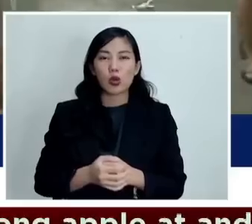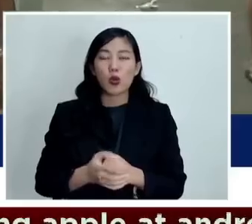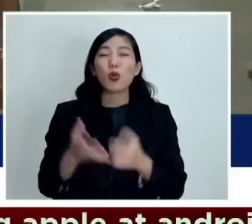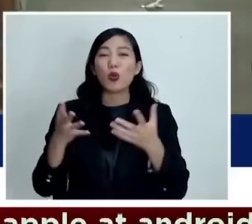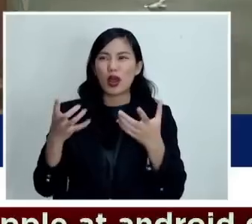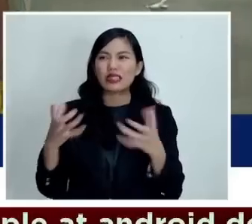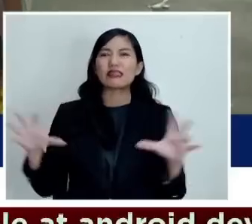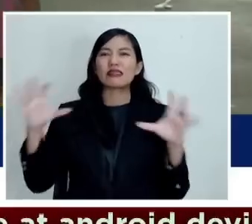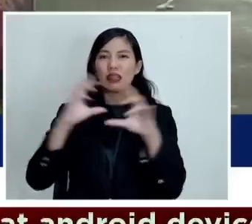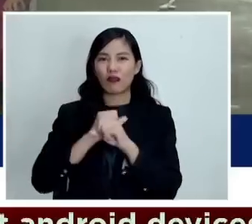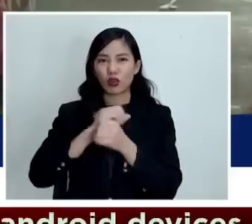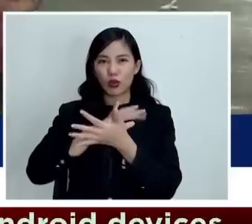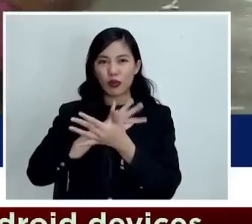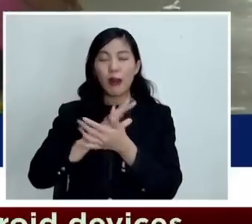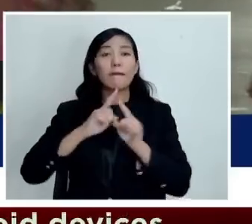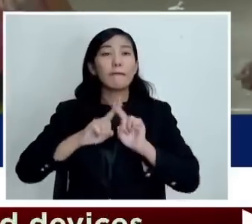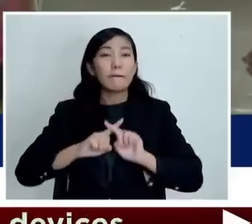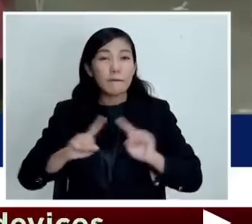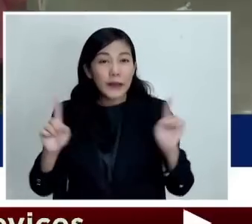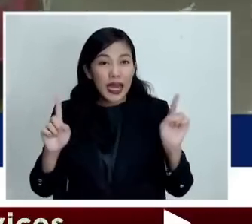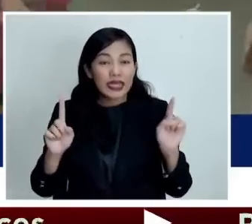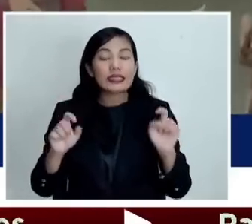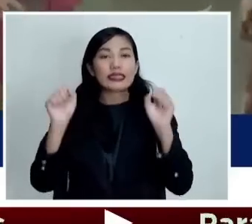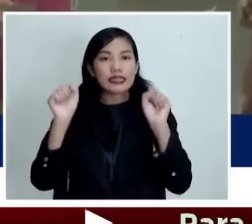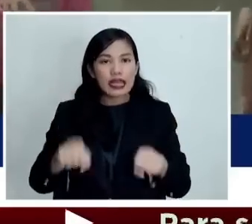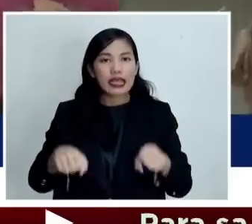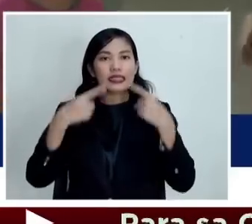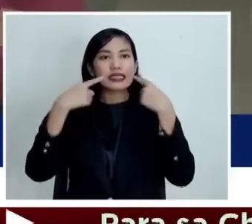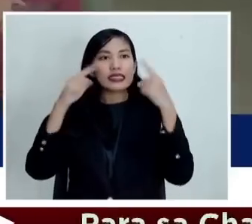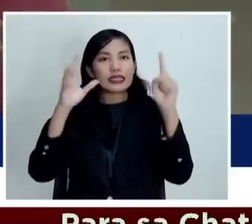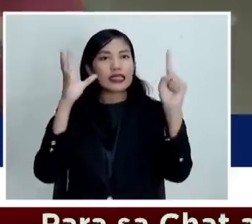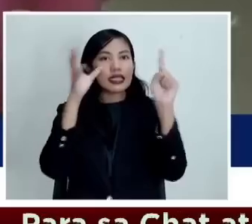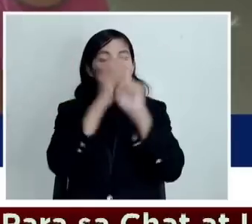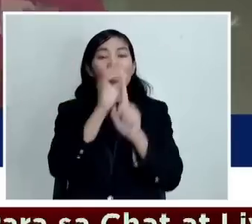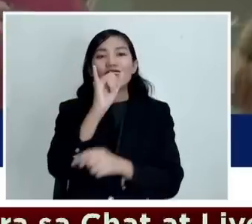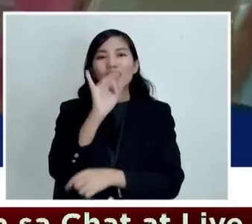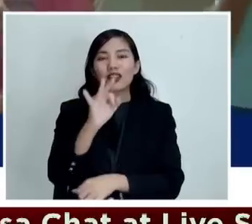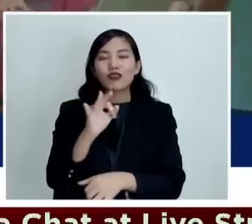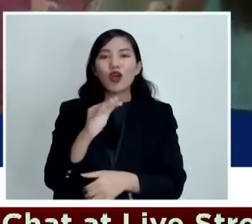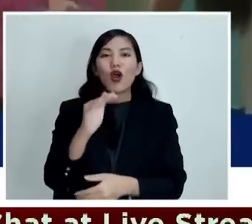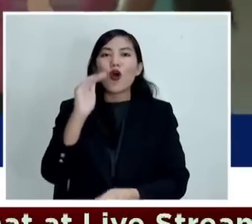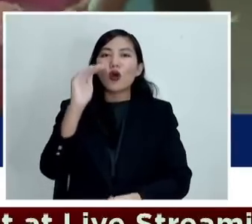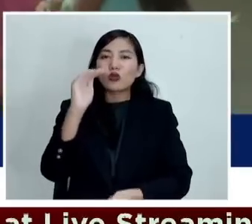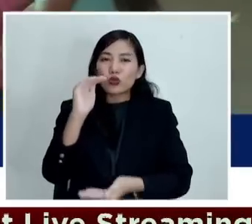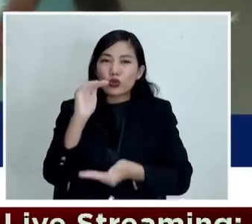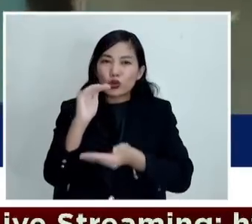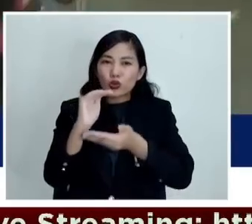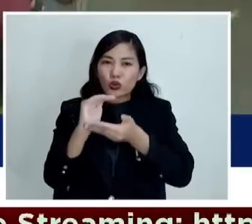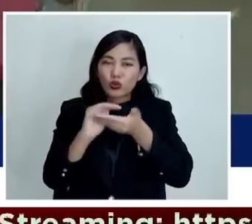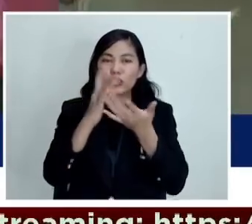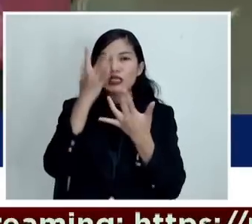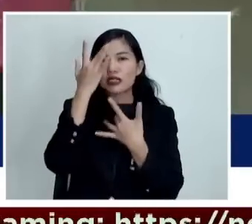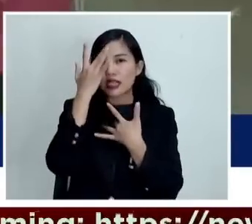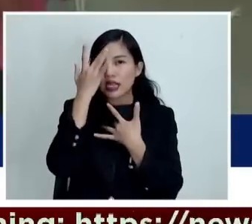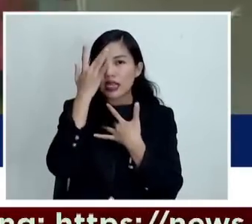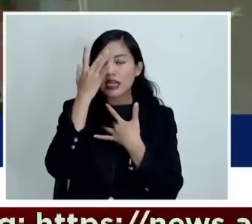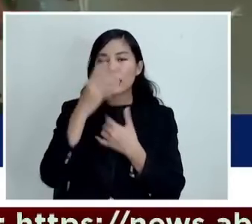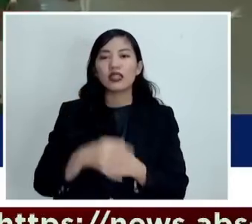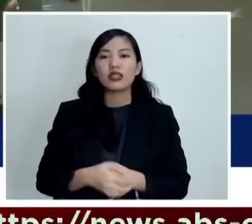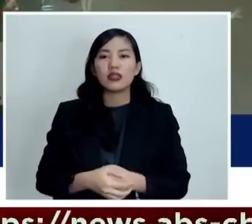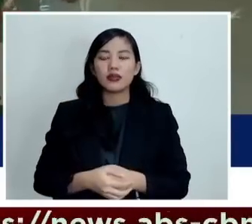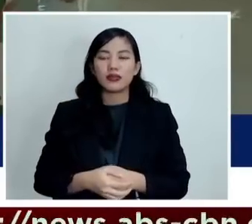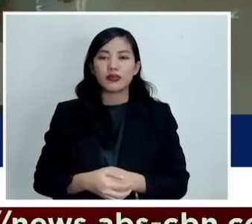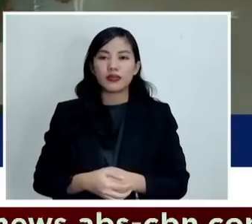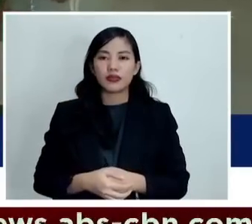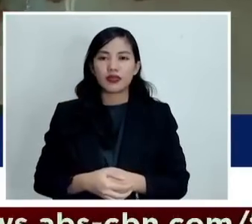Pero mangyayari lang yan kapag nananatiling mababa ang bilang ng mga nagkakasakit. At kung tutuusin, no, simple